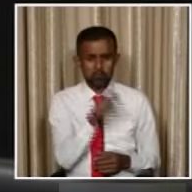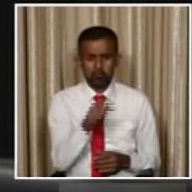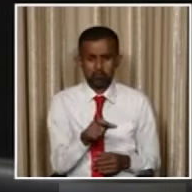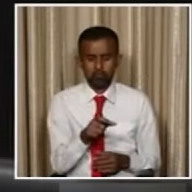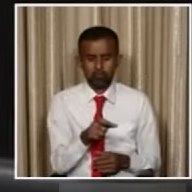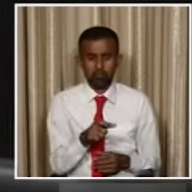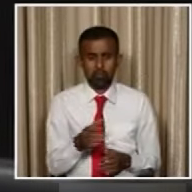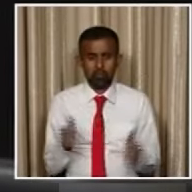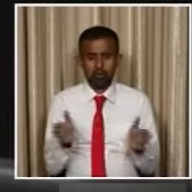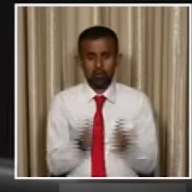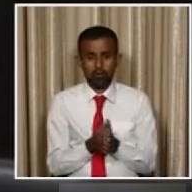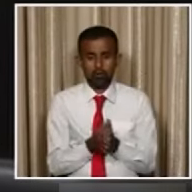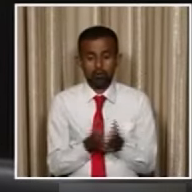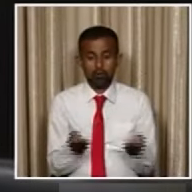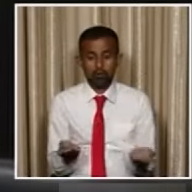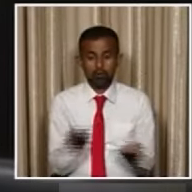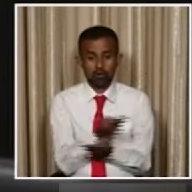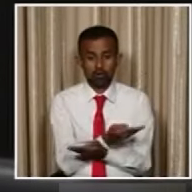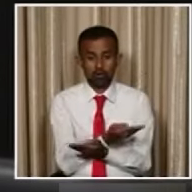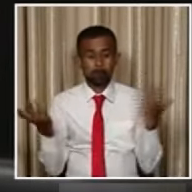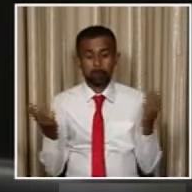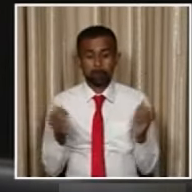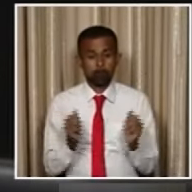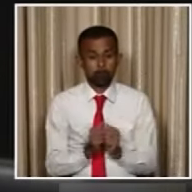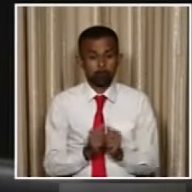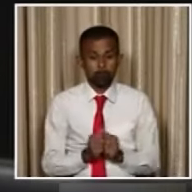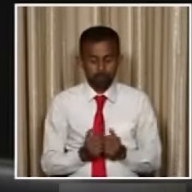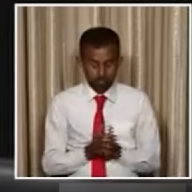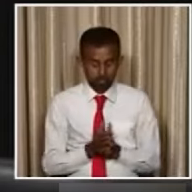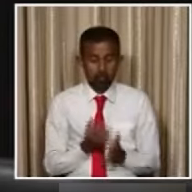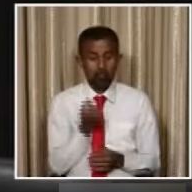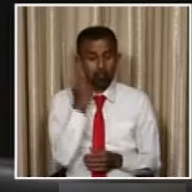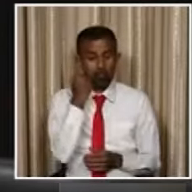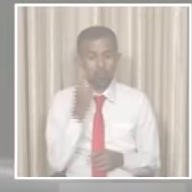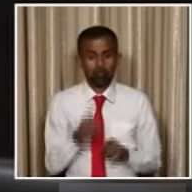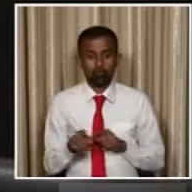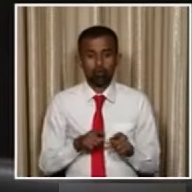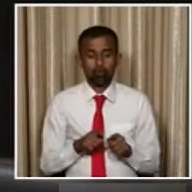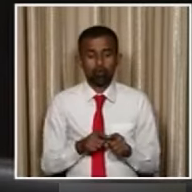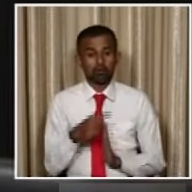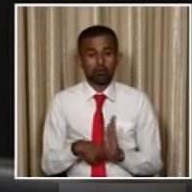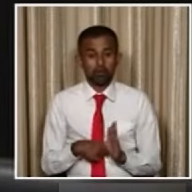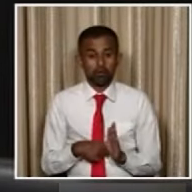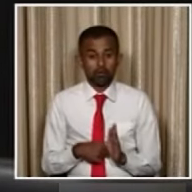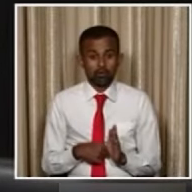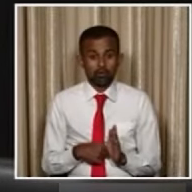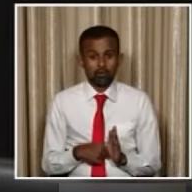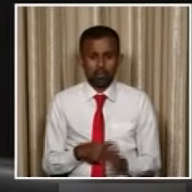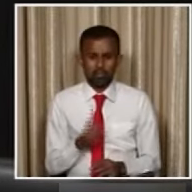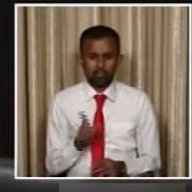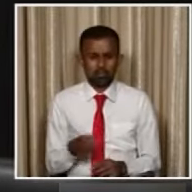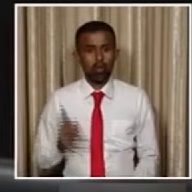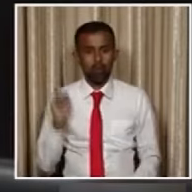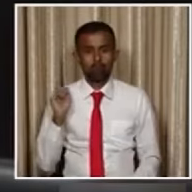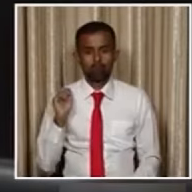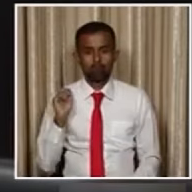සමගත් ඇති කරගත්තා වූ ගිවිසුම් වලින් පරිබාහිරව තමන්ගේ සිතුම් පැතුම් අනුව කිසිසේත් මේ රට දවසක්වත් ආණ්ඩු